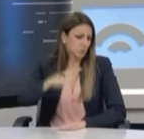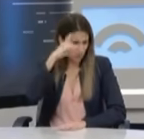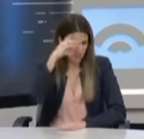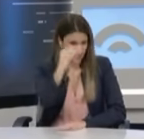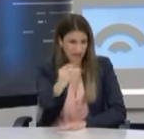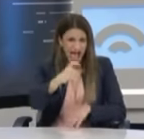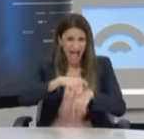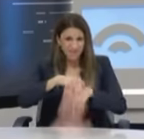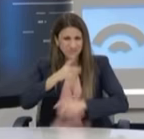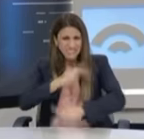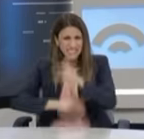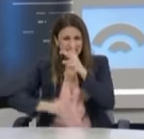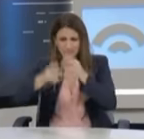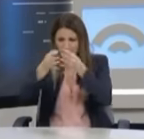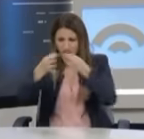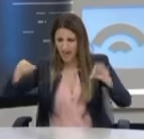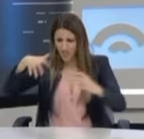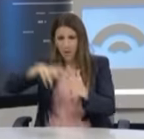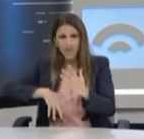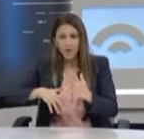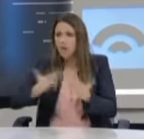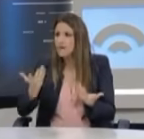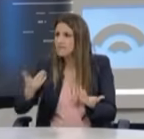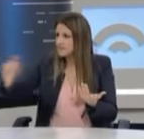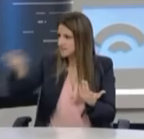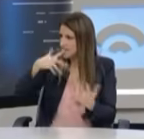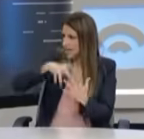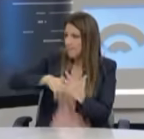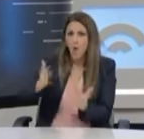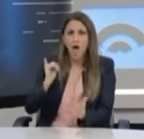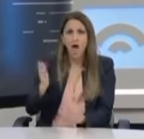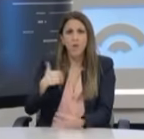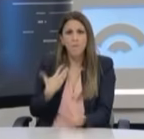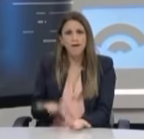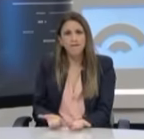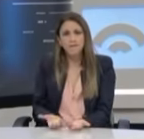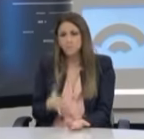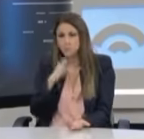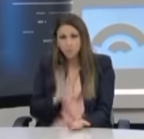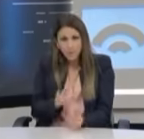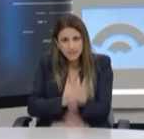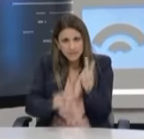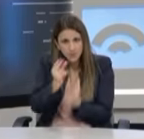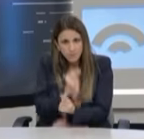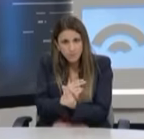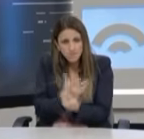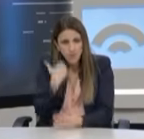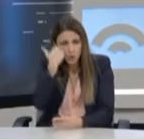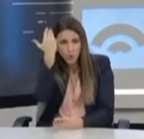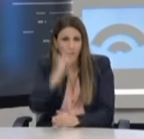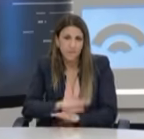να συζητάμε εν κενό, προσβάλλει τη Βουλή και την ελληνική δημοκρατία. Και πρόκειται για μια εθνική και κοινοβουλευτική